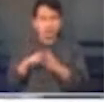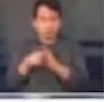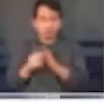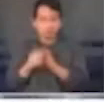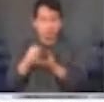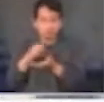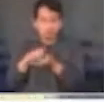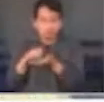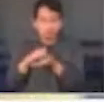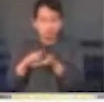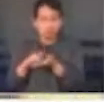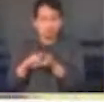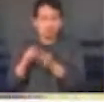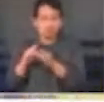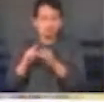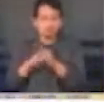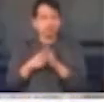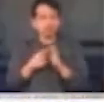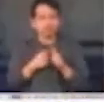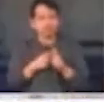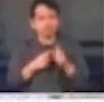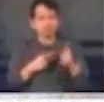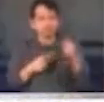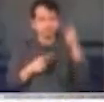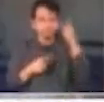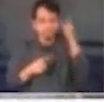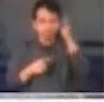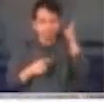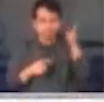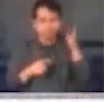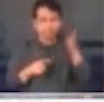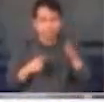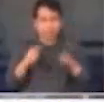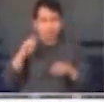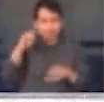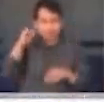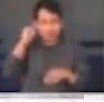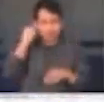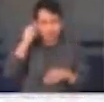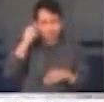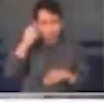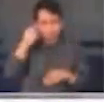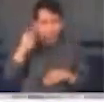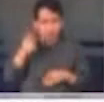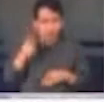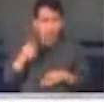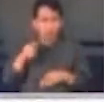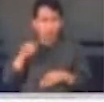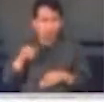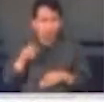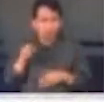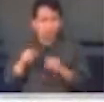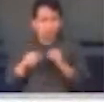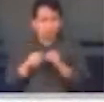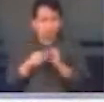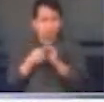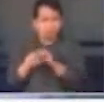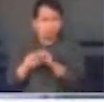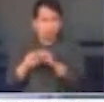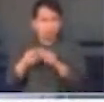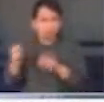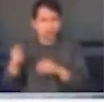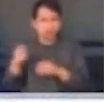sa training. Pangungunahan ni na Kobe Paras, Juan Gomez de Lianao at Justin Baltasar, Anguilas,